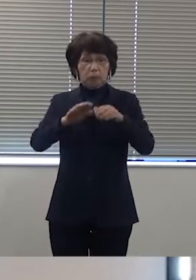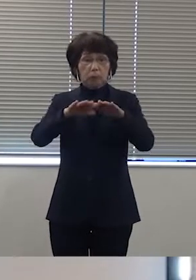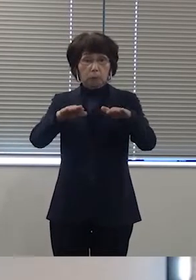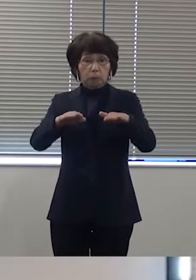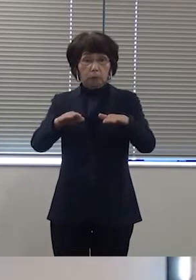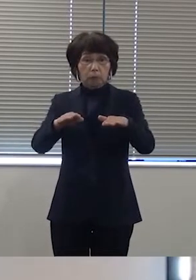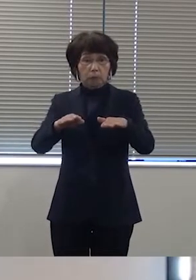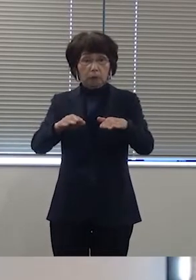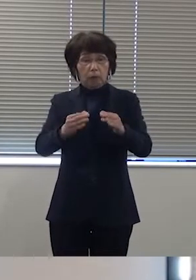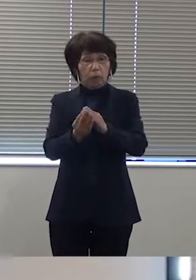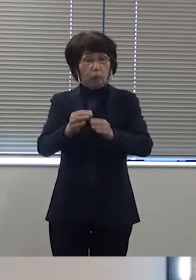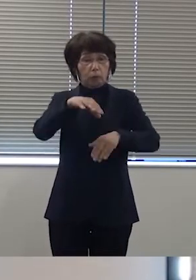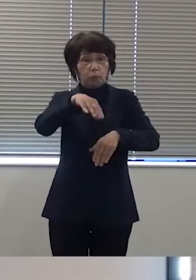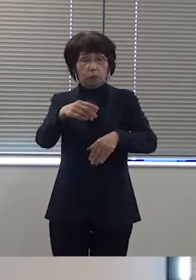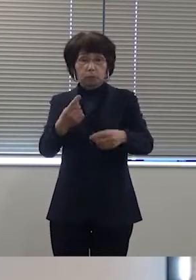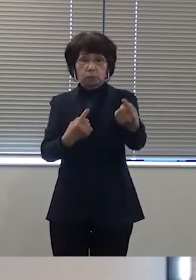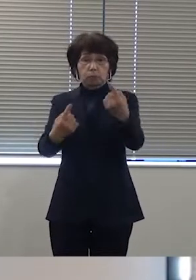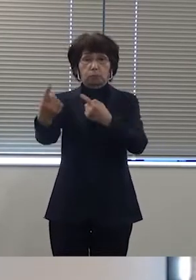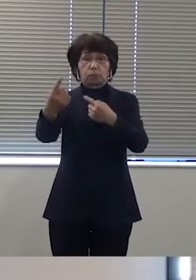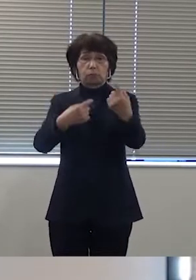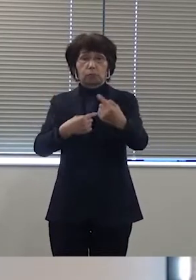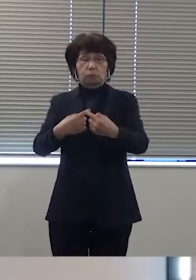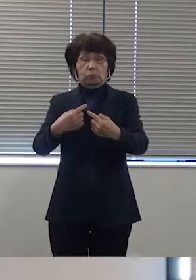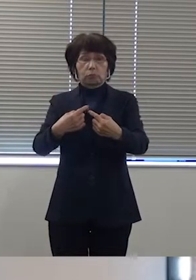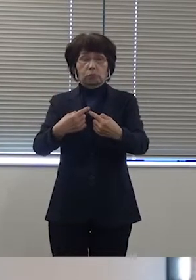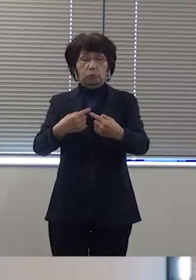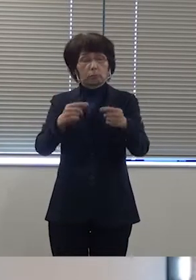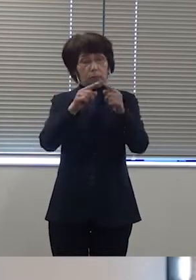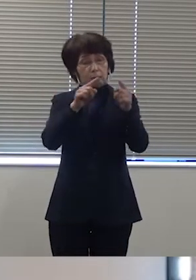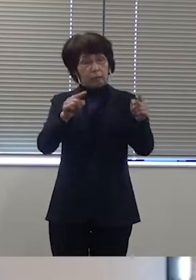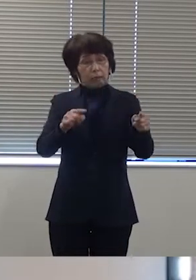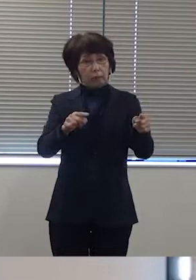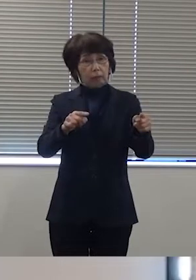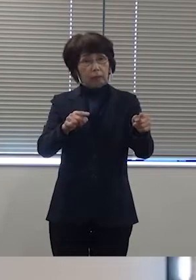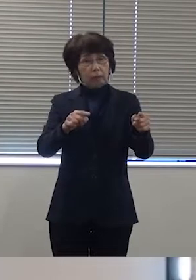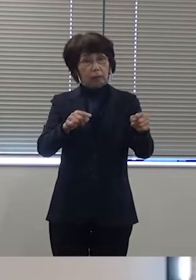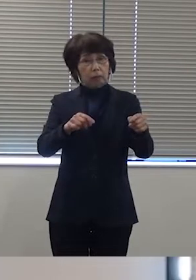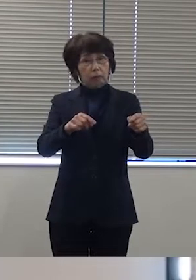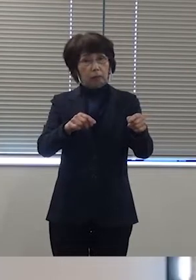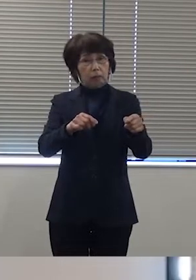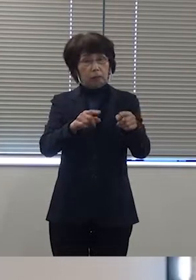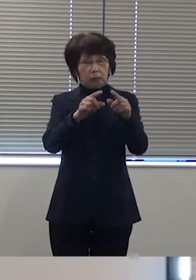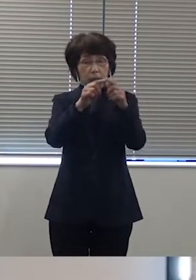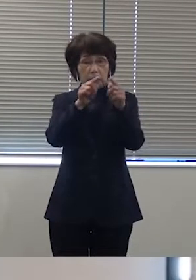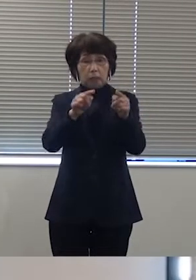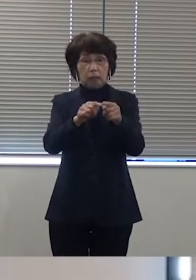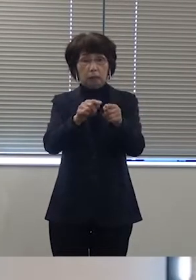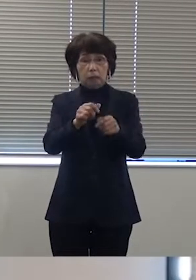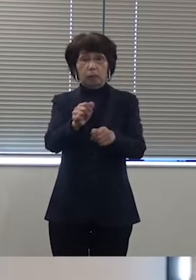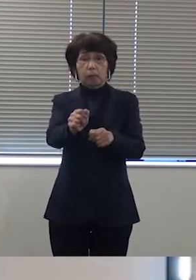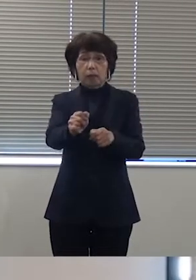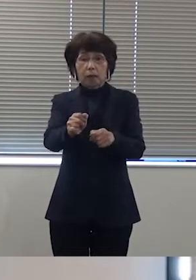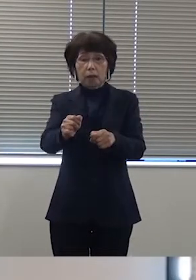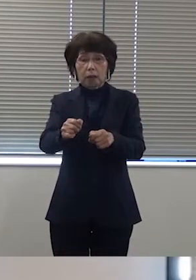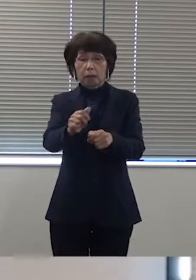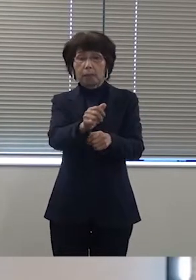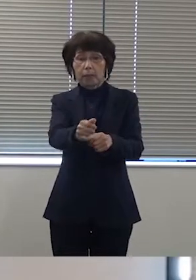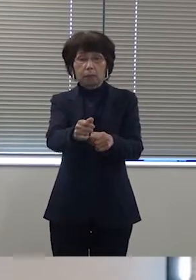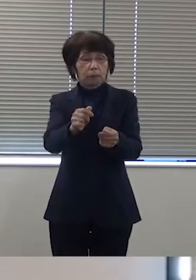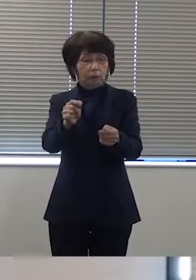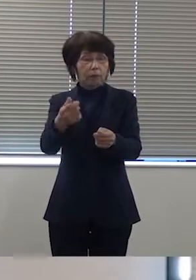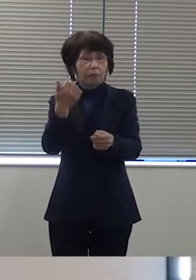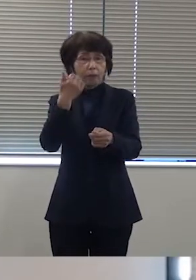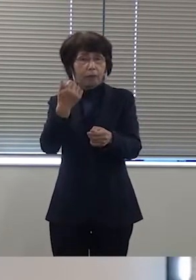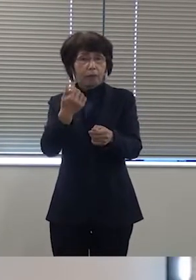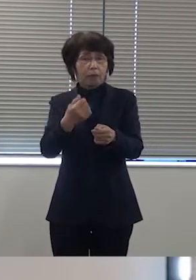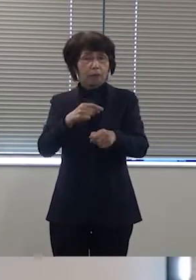ので、多分カード系のものになると思いますが、カードを当てていただきますと、誰が何時何分に保育園に入ったり、で、誰